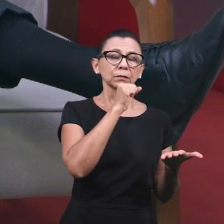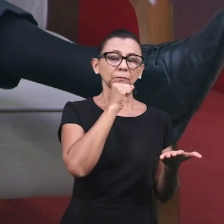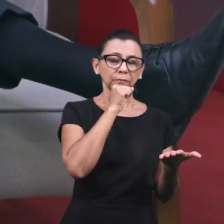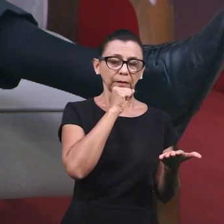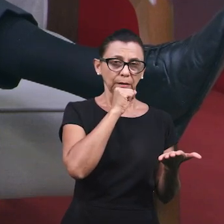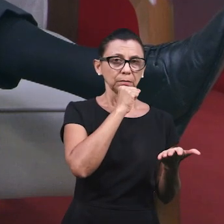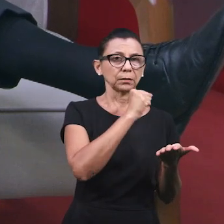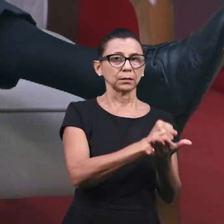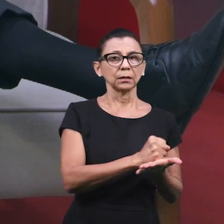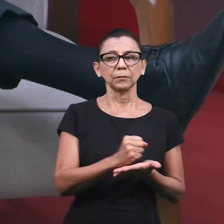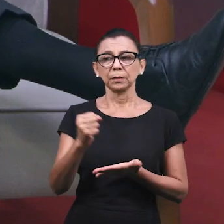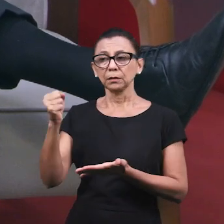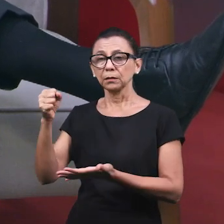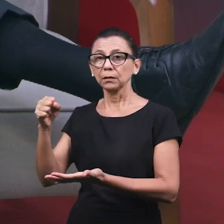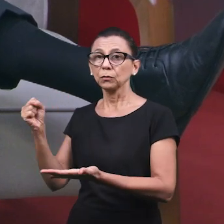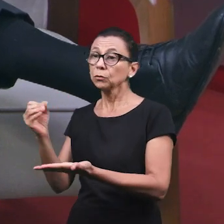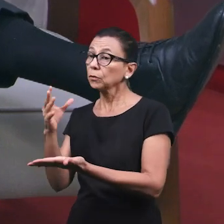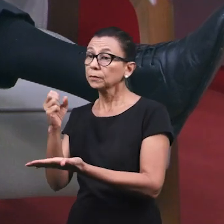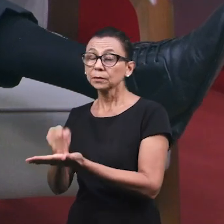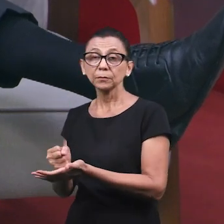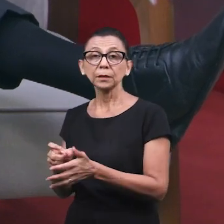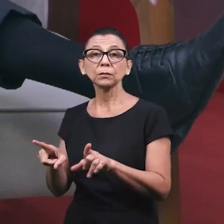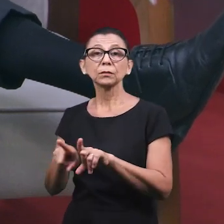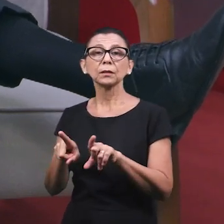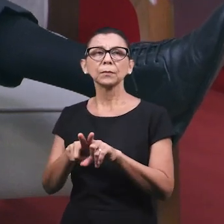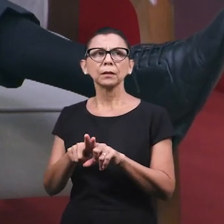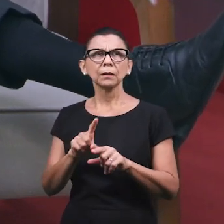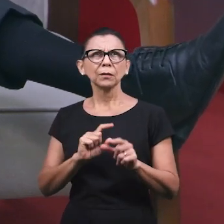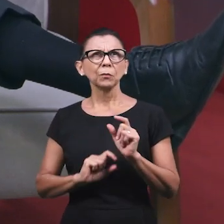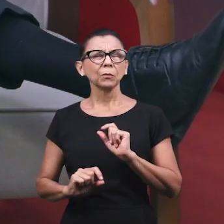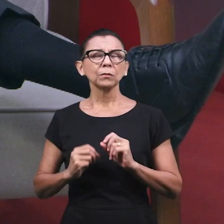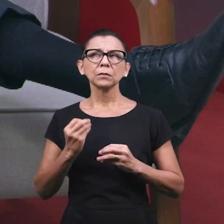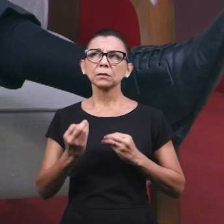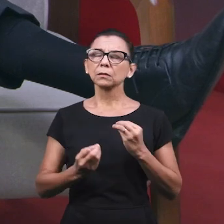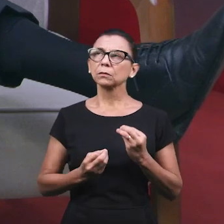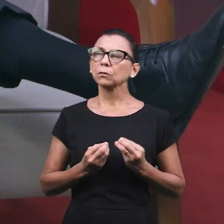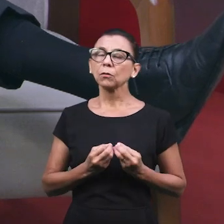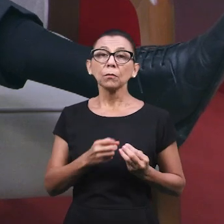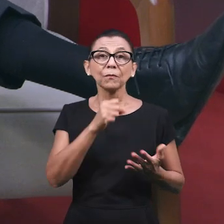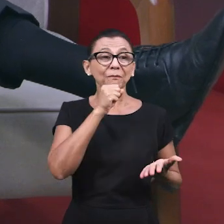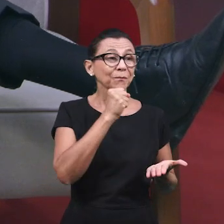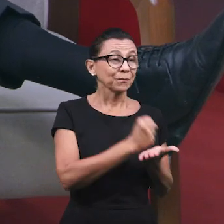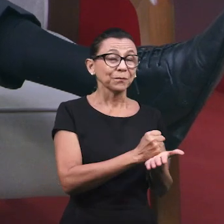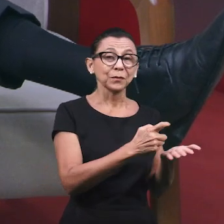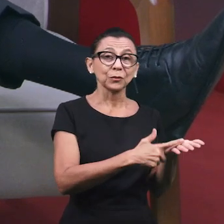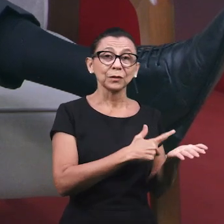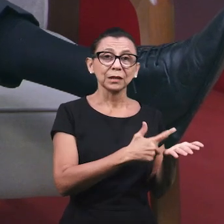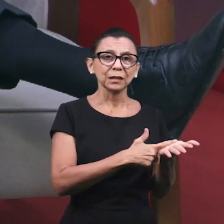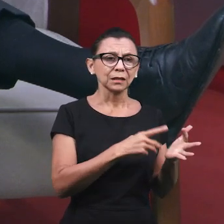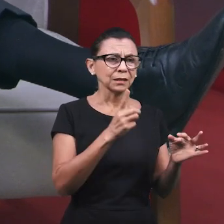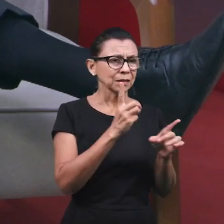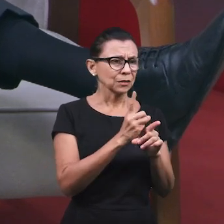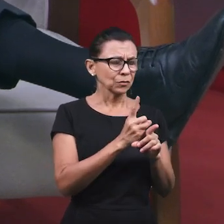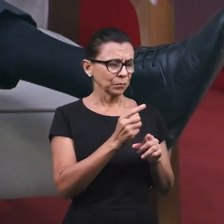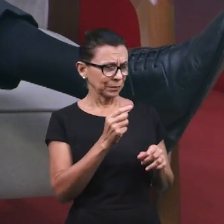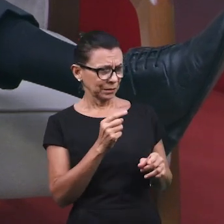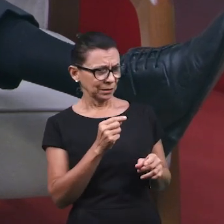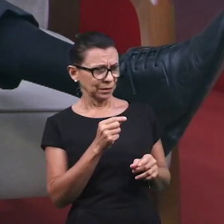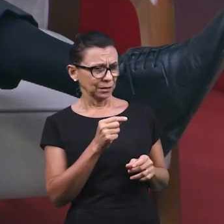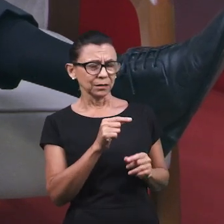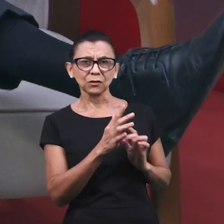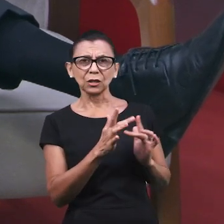entier, le nom, il est révélé, n'est-ce pas? Comment nous pouvons découvrir Jésus dans l'Ancien